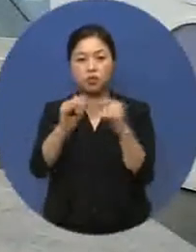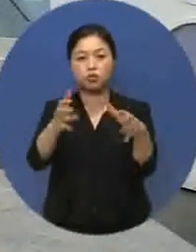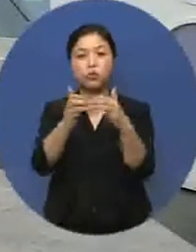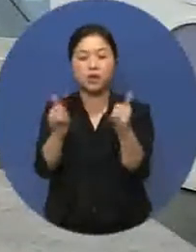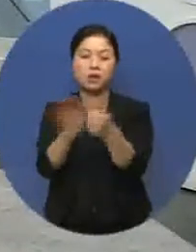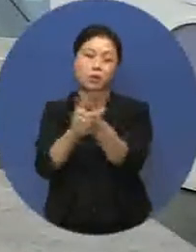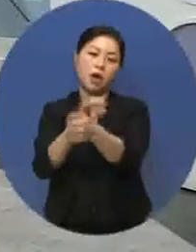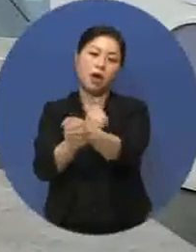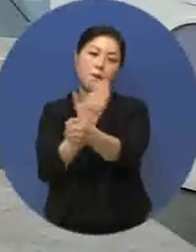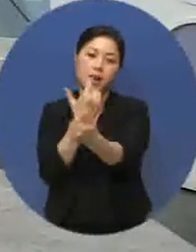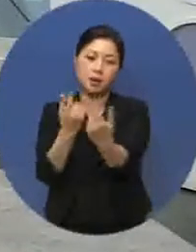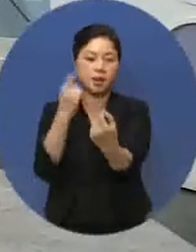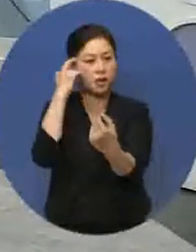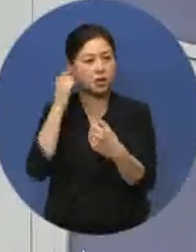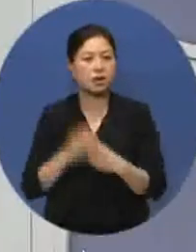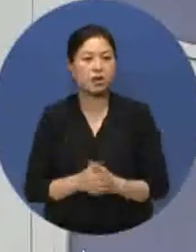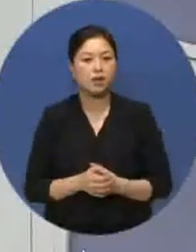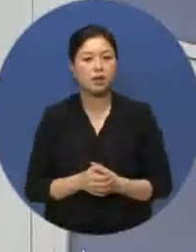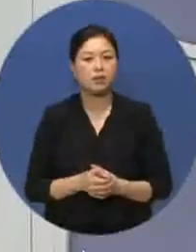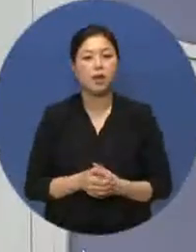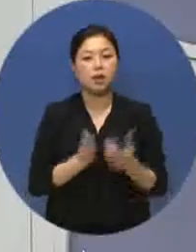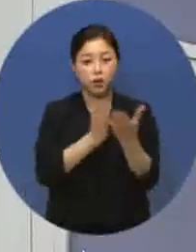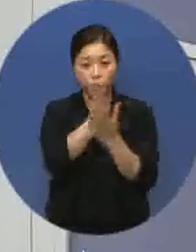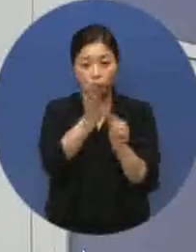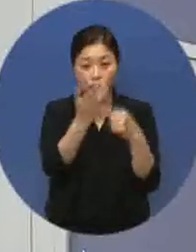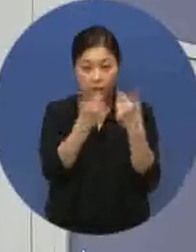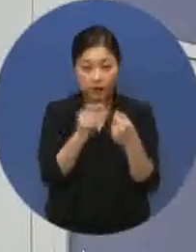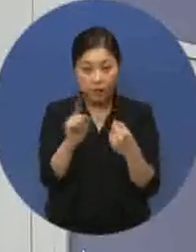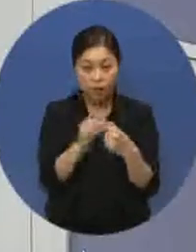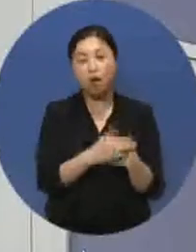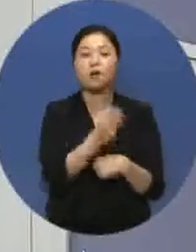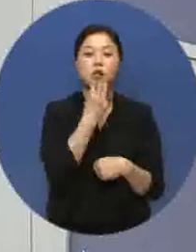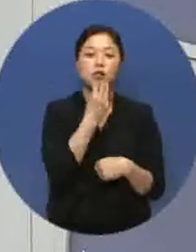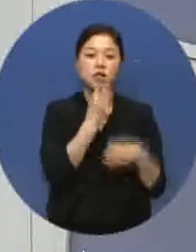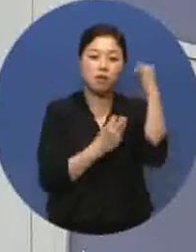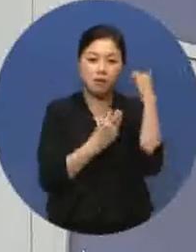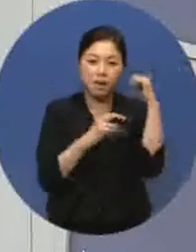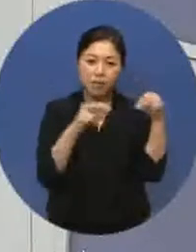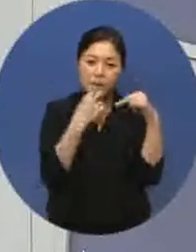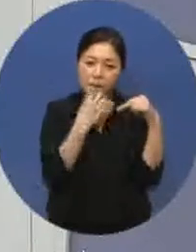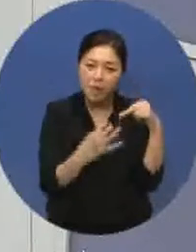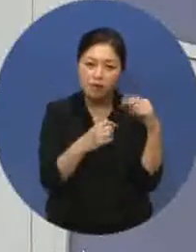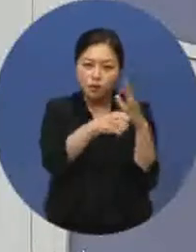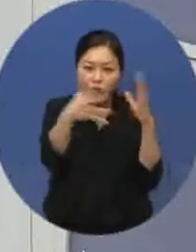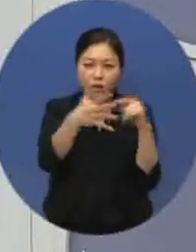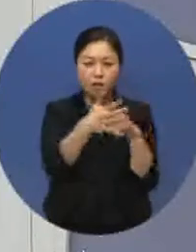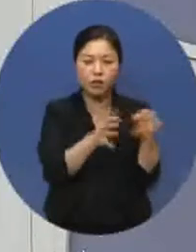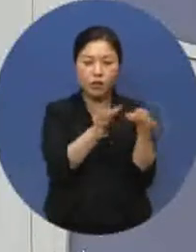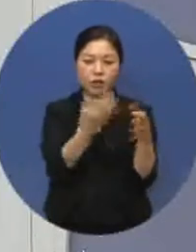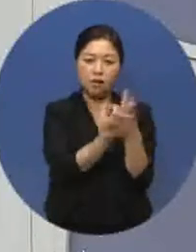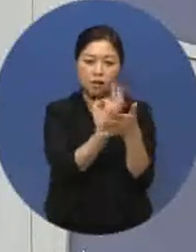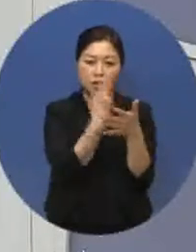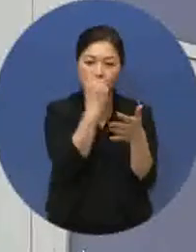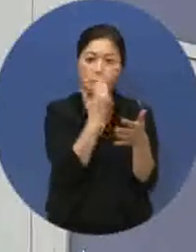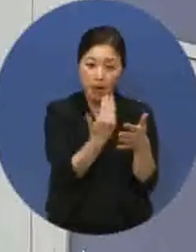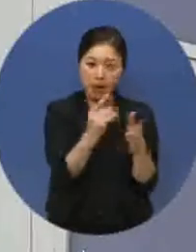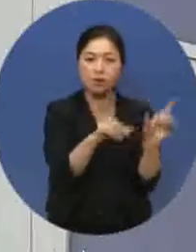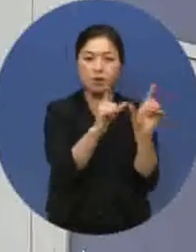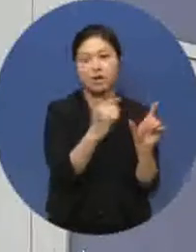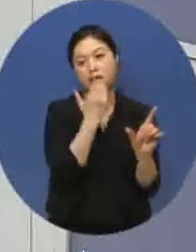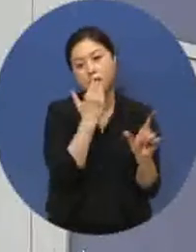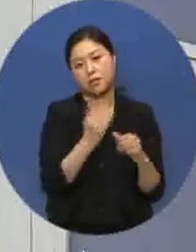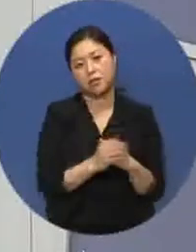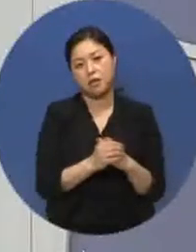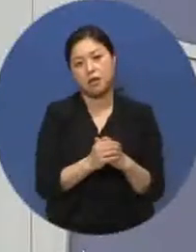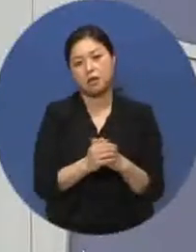제가 전문성에 대한 예로 서울에서는 냉면만 아주 유명한 집이라도 장사해서 돈을 벌고 살 수 있습니다. 근데